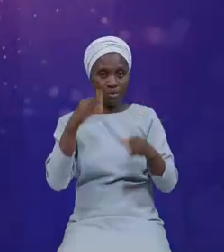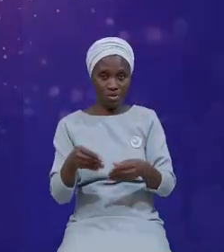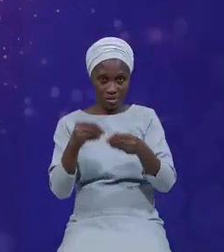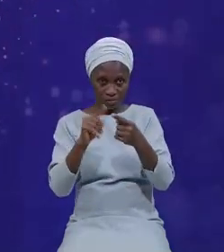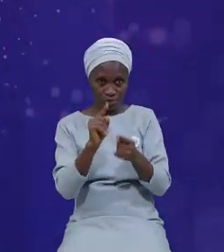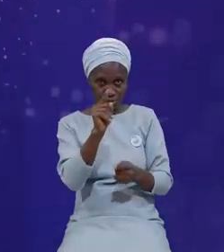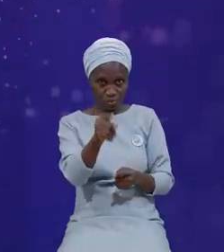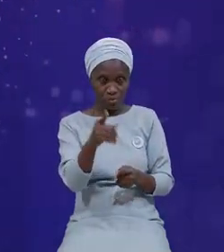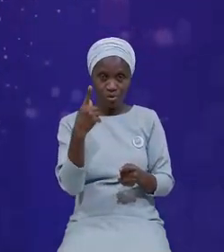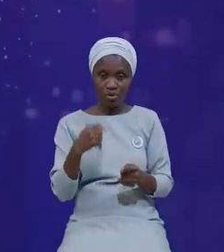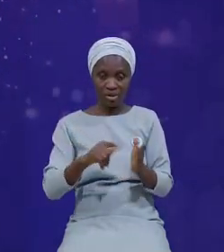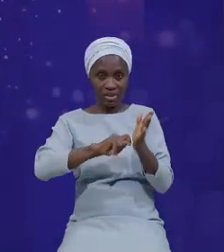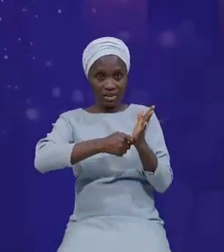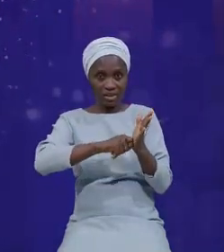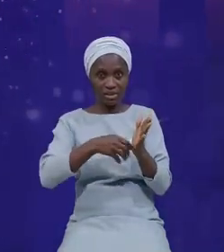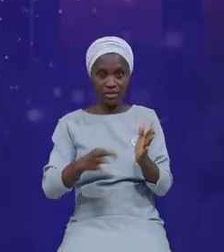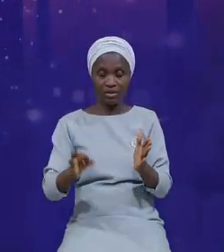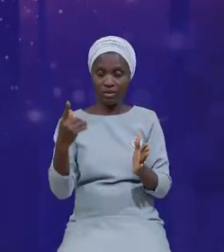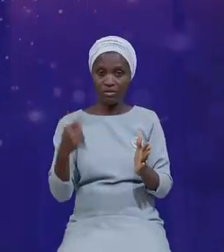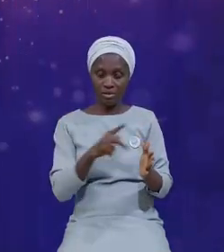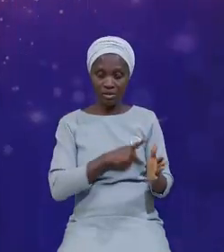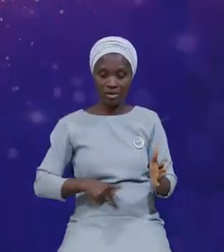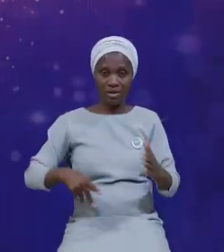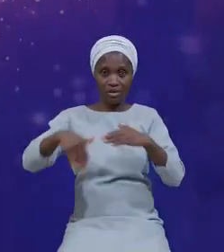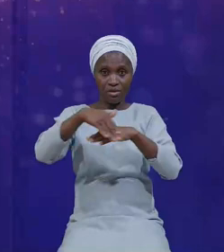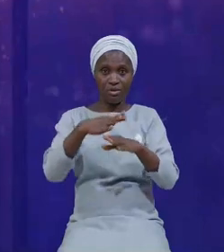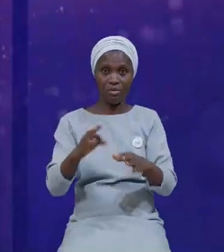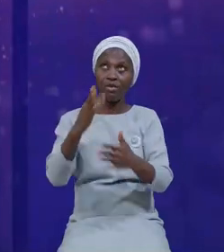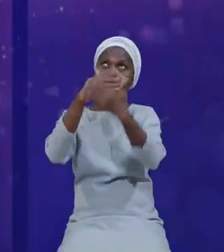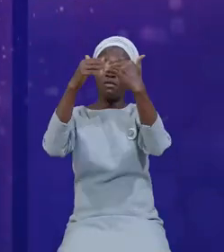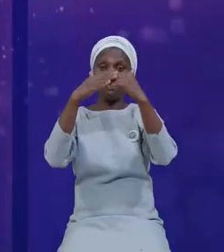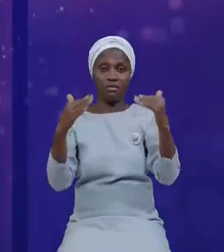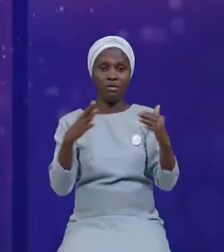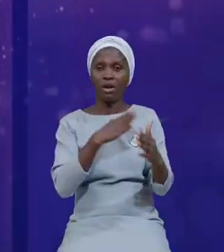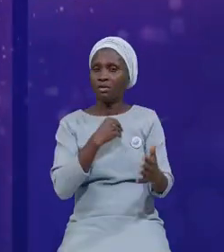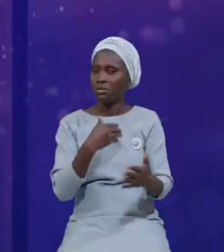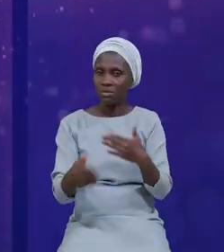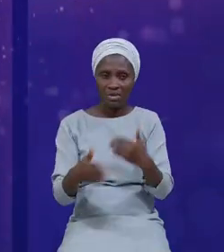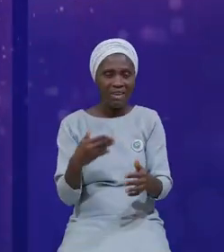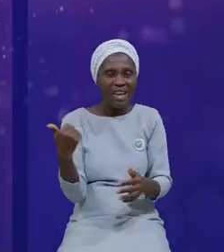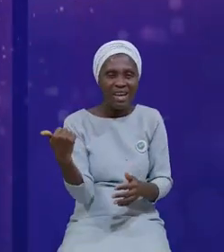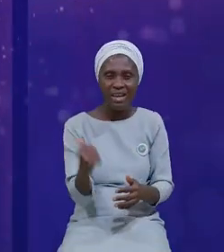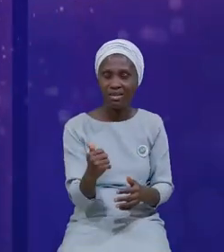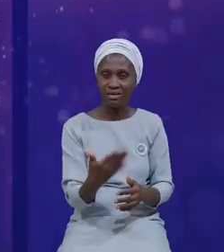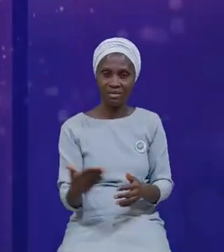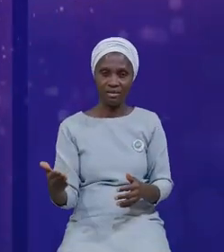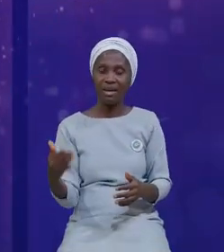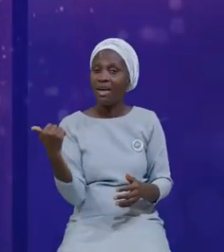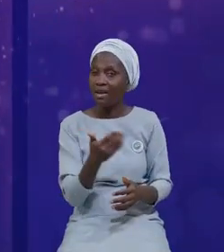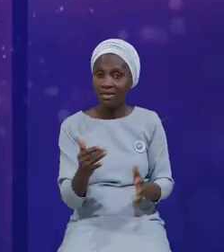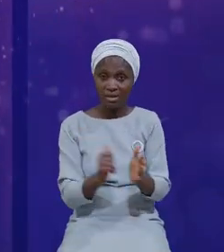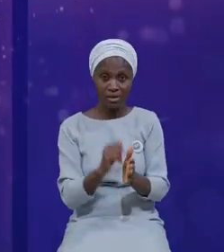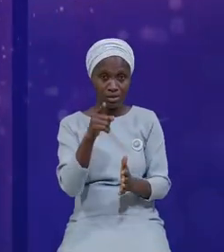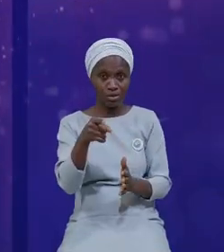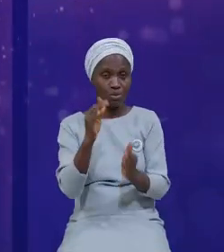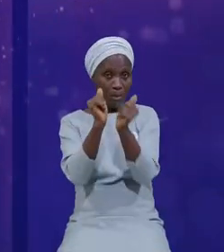donnerai les clés du royaume des cieux ce que ce que